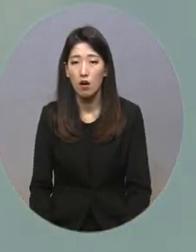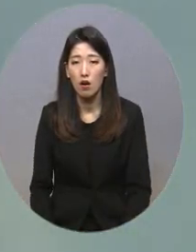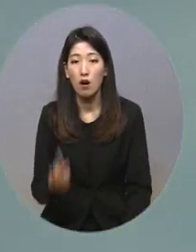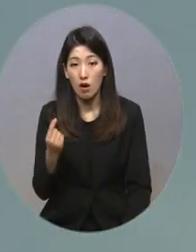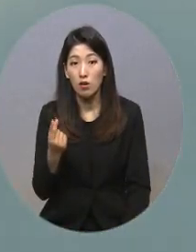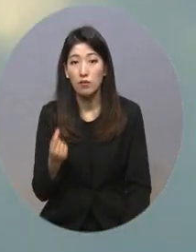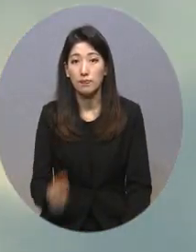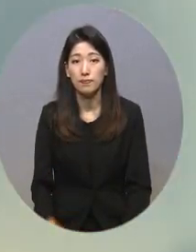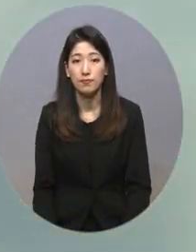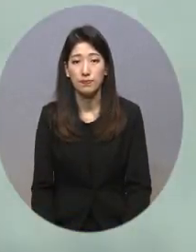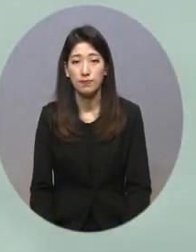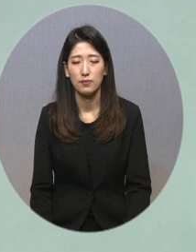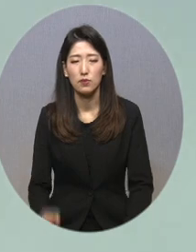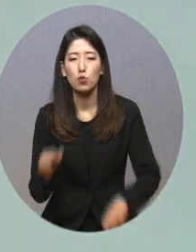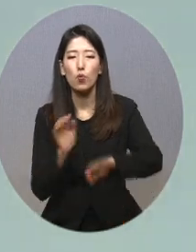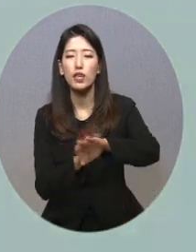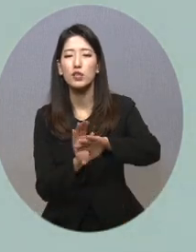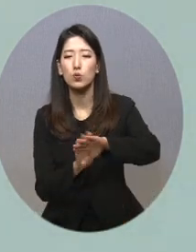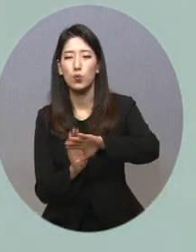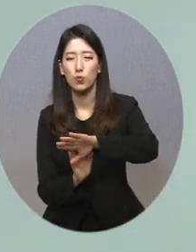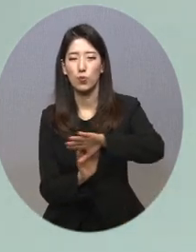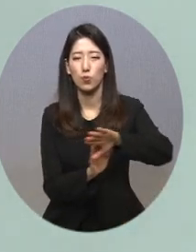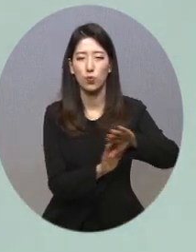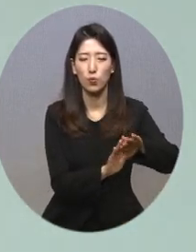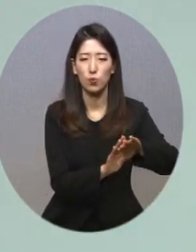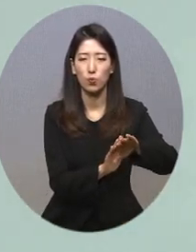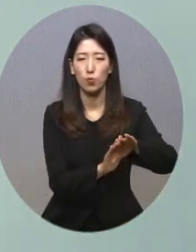잘 쳤어. 왼쪽이다. 좋아.